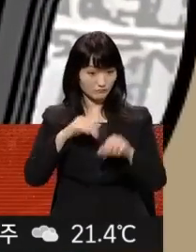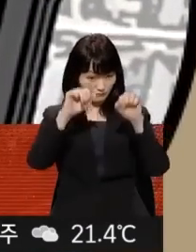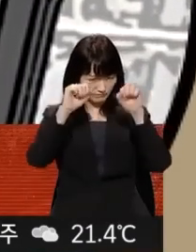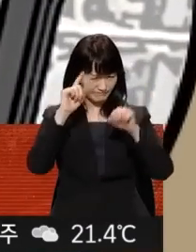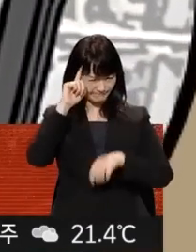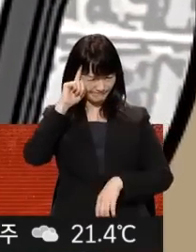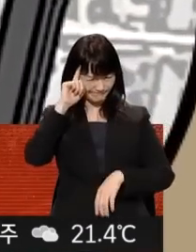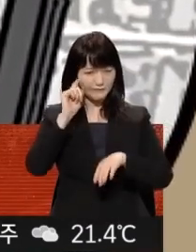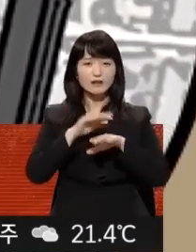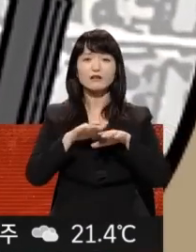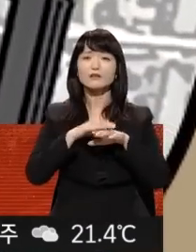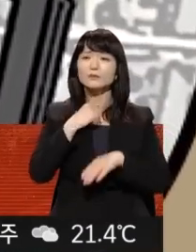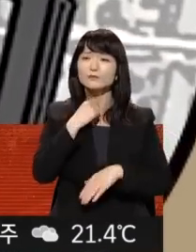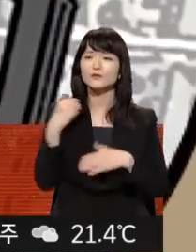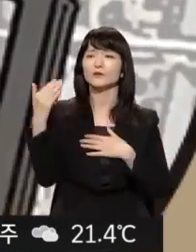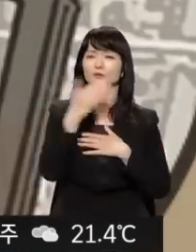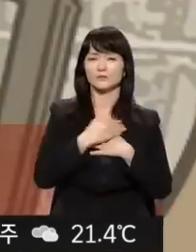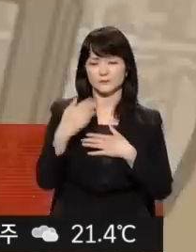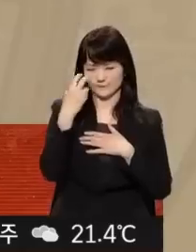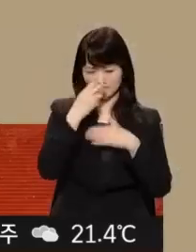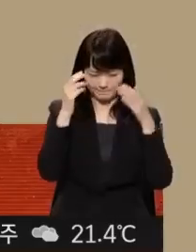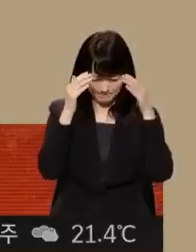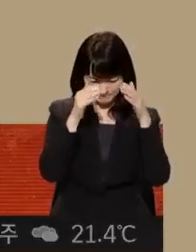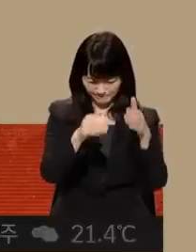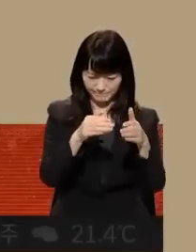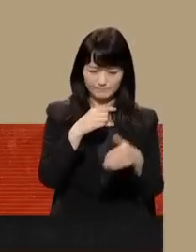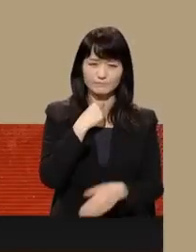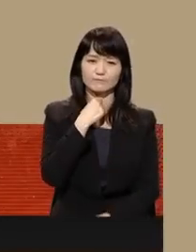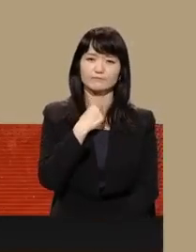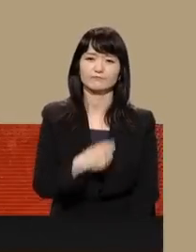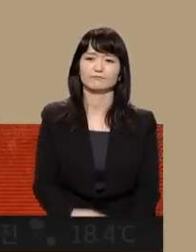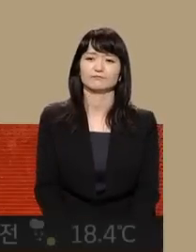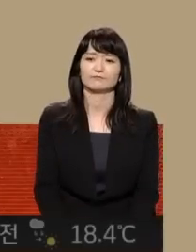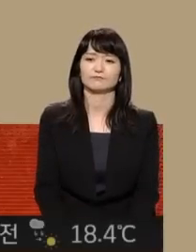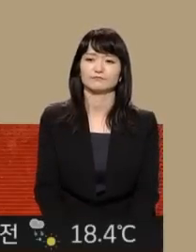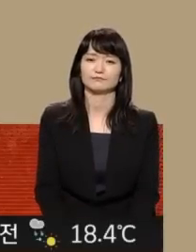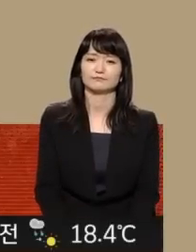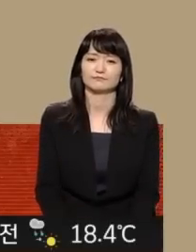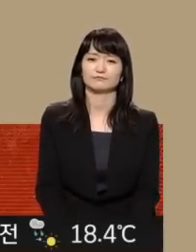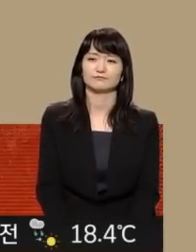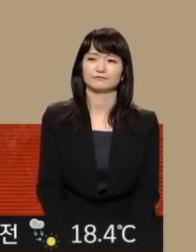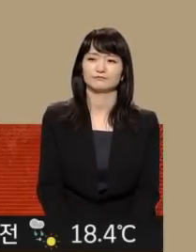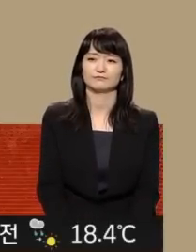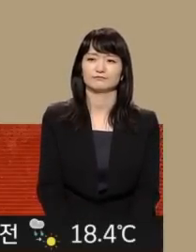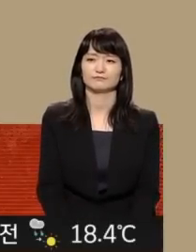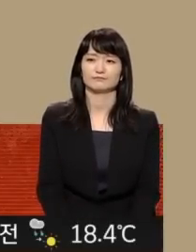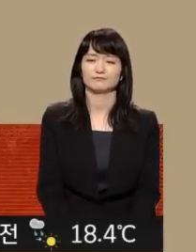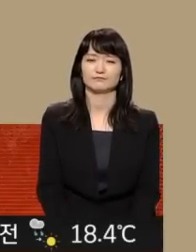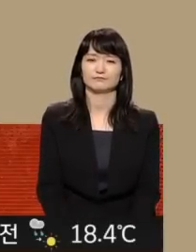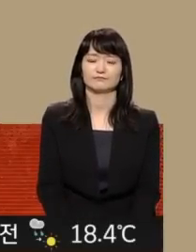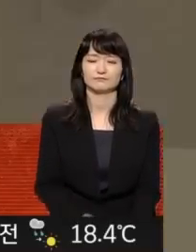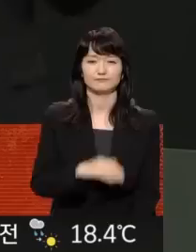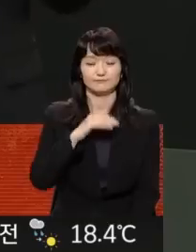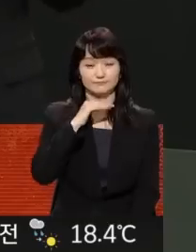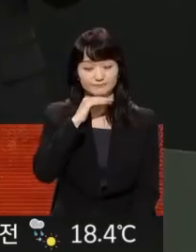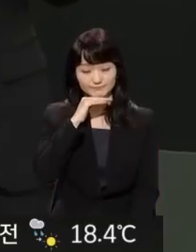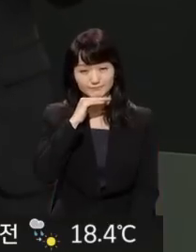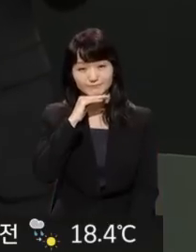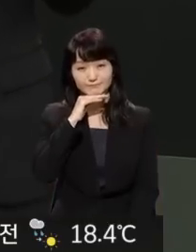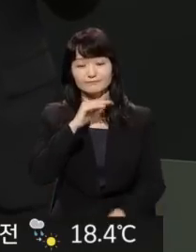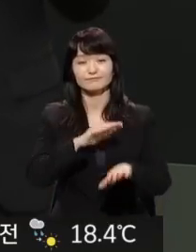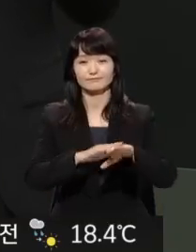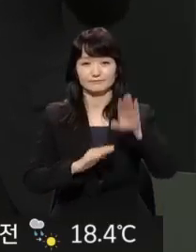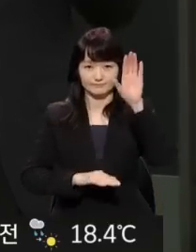운동으로 스트레스 풀고 싶다 몸 관리에 집중하고 싶다 이런 입장입니다 그렇군요 좋습니다 자 기다리고 기다리셨던